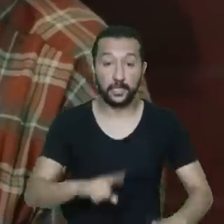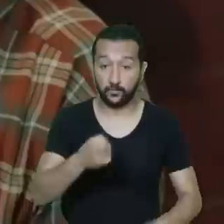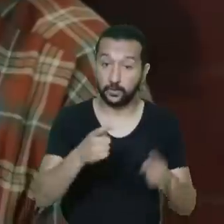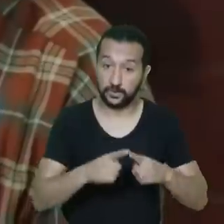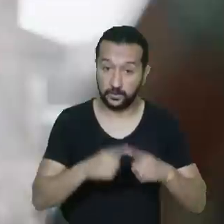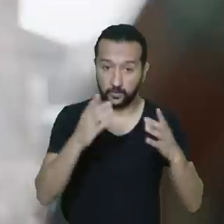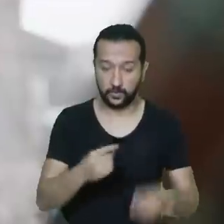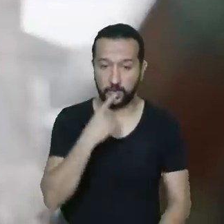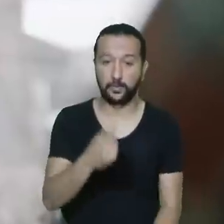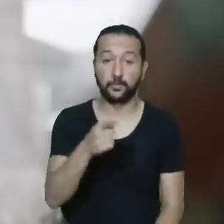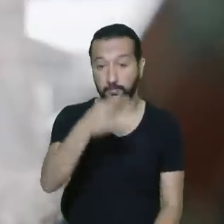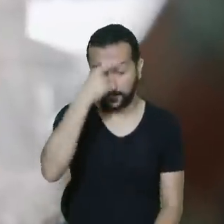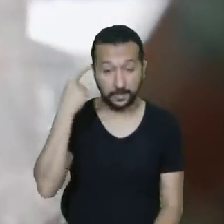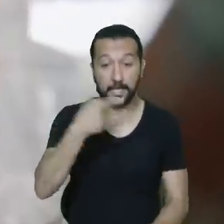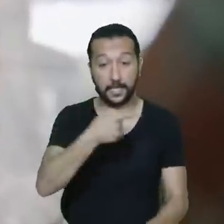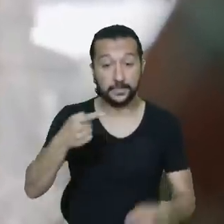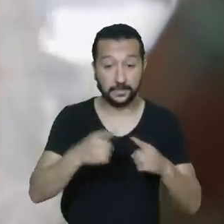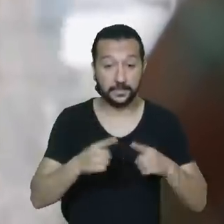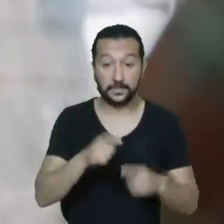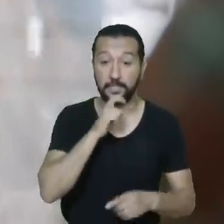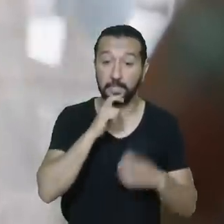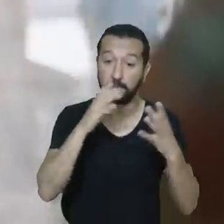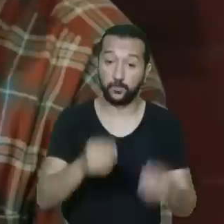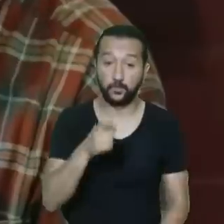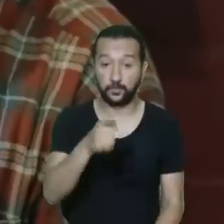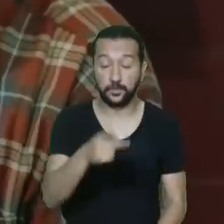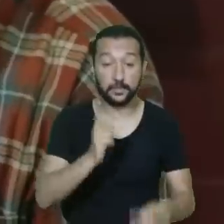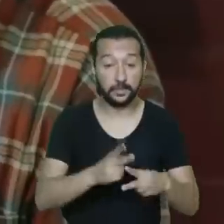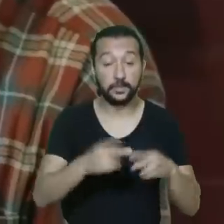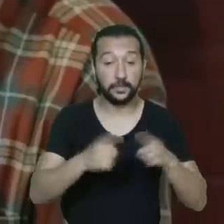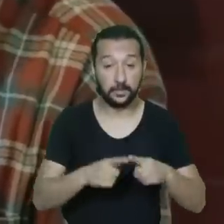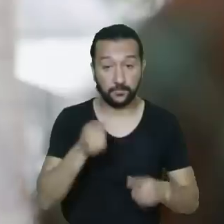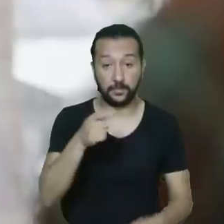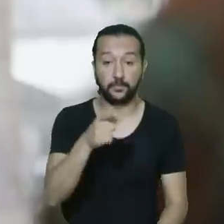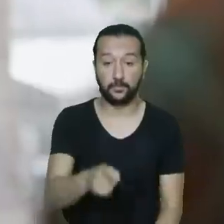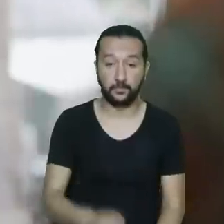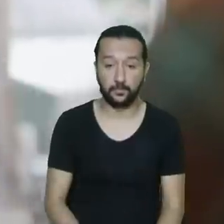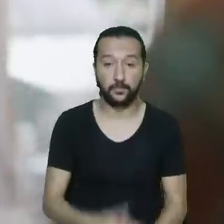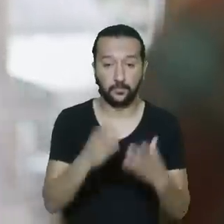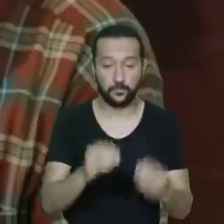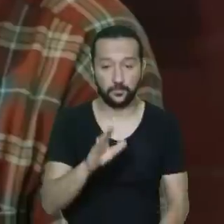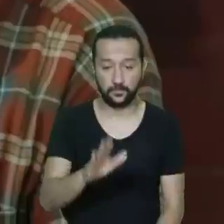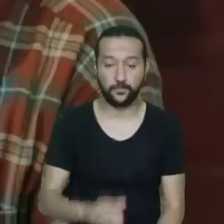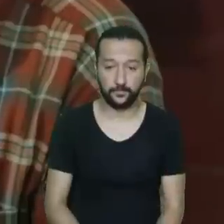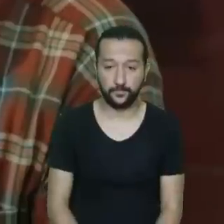bulsan sayacaksın demişler. Belki eksik saydım, yanlışlık oldu. Tezin say bakayım şu paraları. Rişteş.